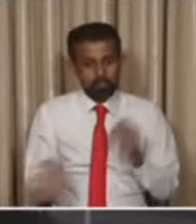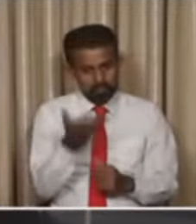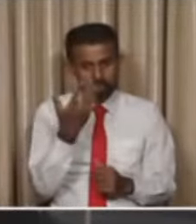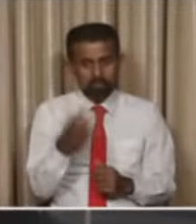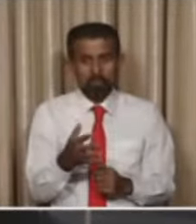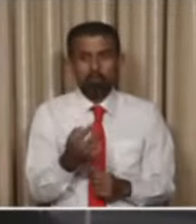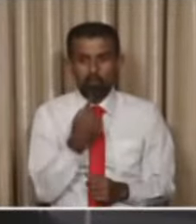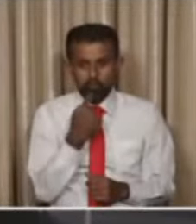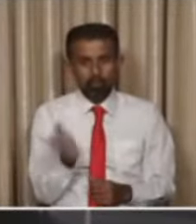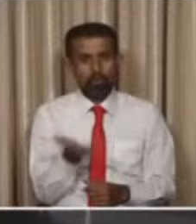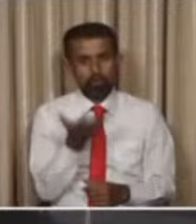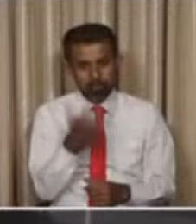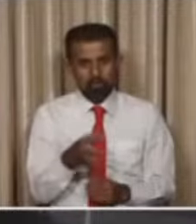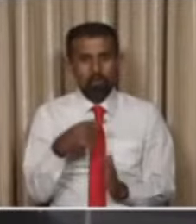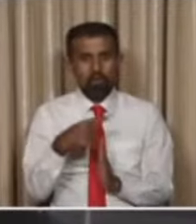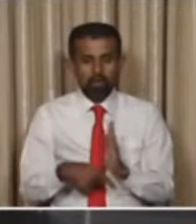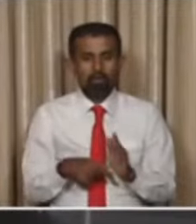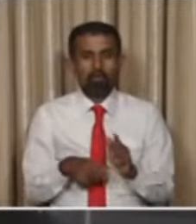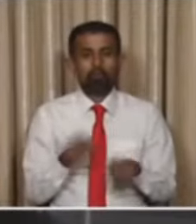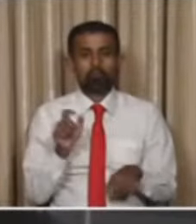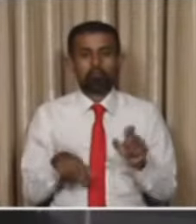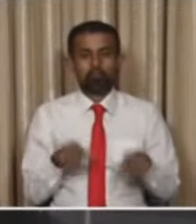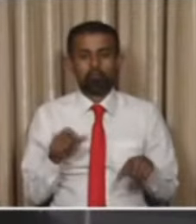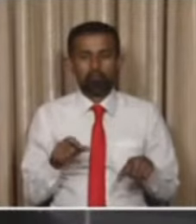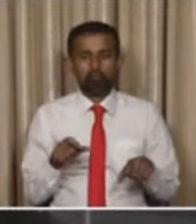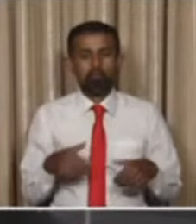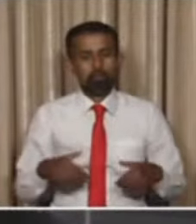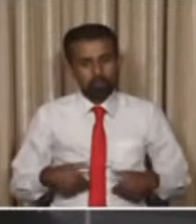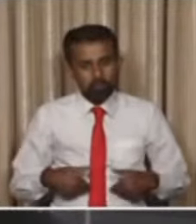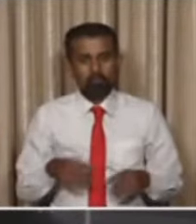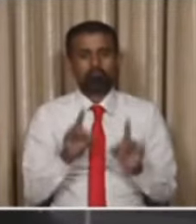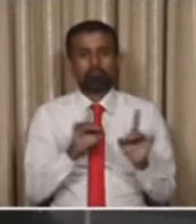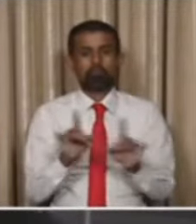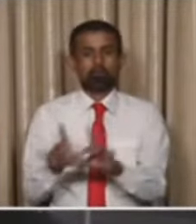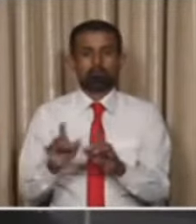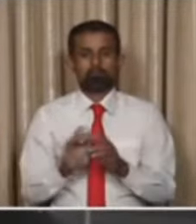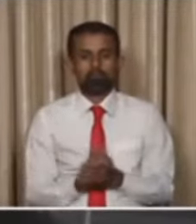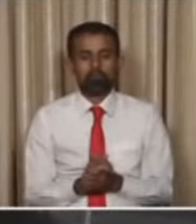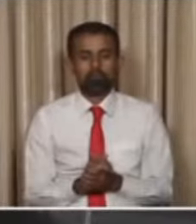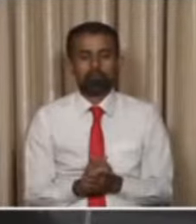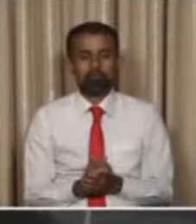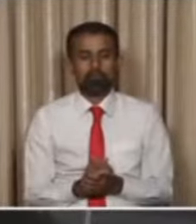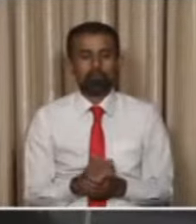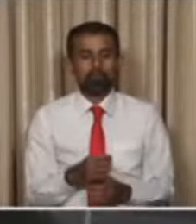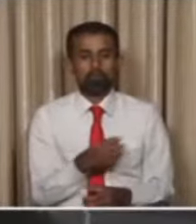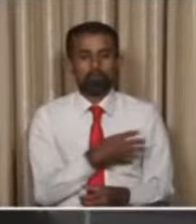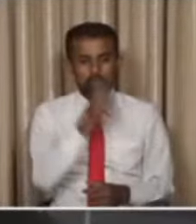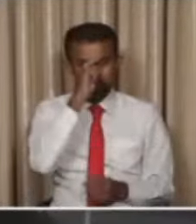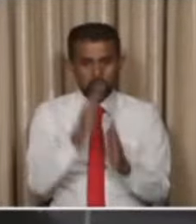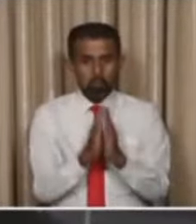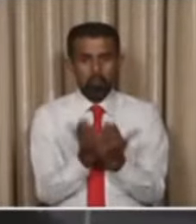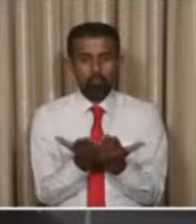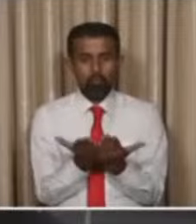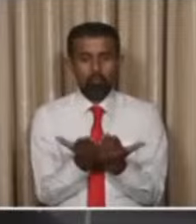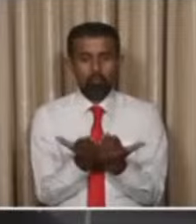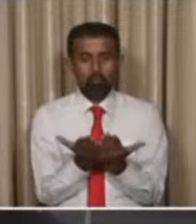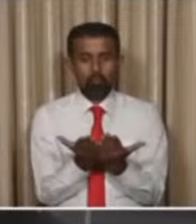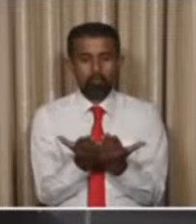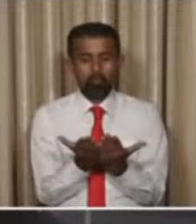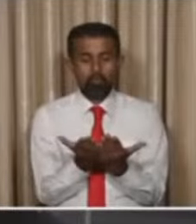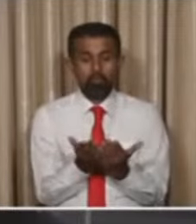ගියා. ඔවුනු ශ්‍රී ලංකාවේ පුරවැසියන්. ඔවුන්ටත් බඩගින්න දැනෙන මිනිස්සු. ගෝඨාභය රාජපක්ෂ මහත්තයාගේ පොතේ ඇඟිල්ල දික් කරන